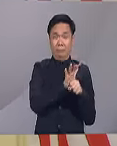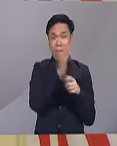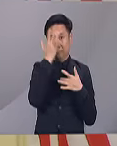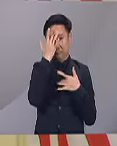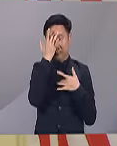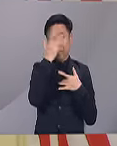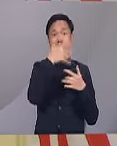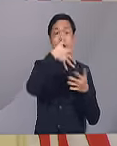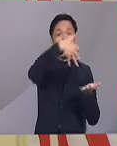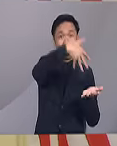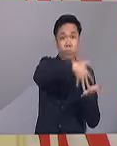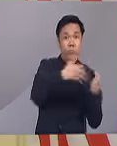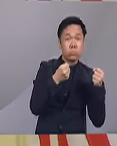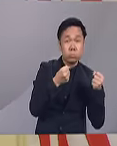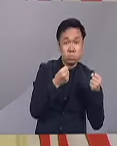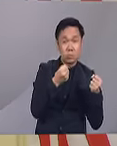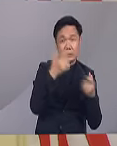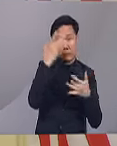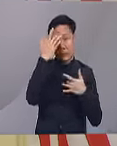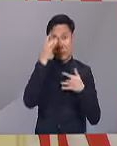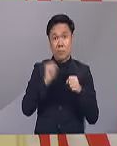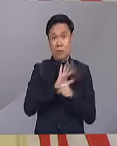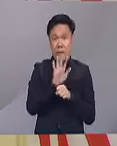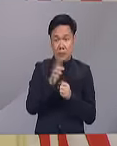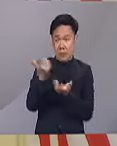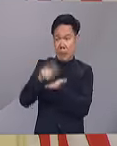penghuni-penghuni penjara. Tidak ada lagi. Ya, tidak ada. Setakat hari ini.